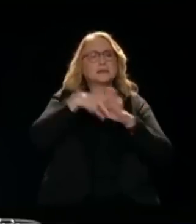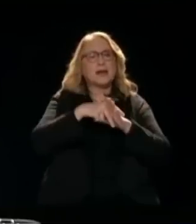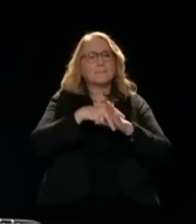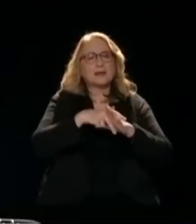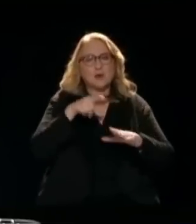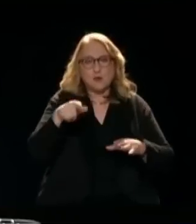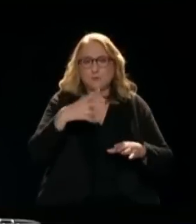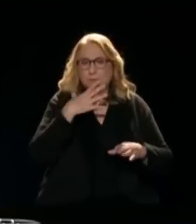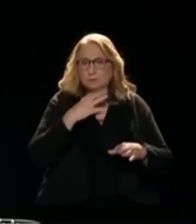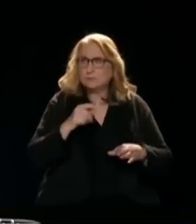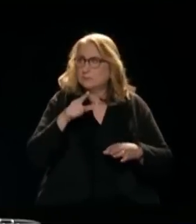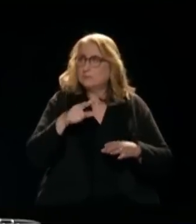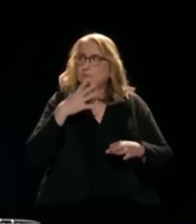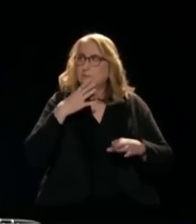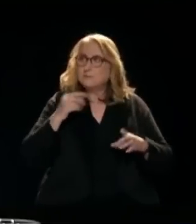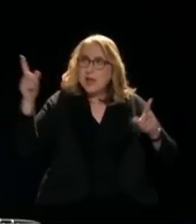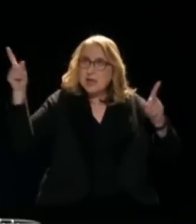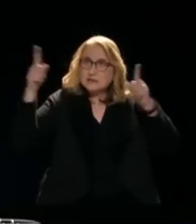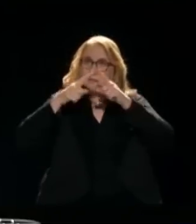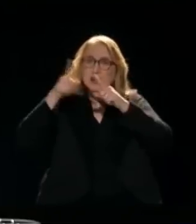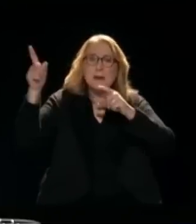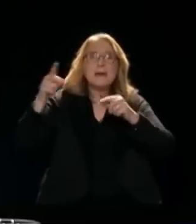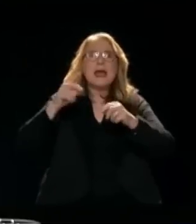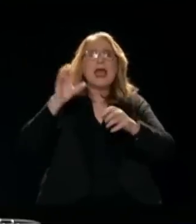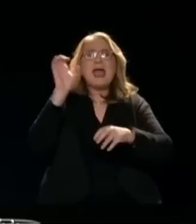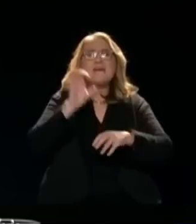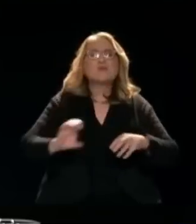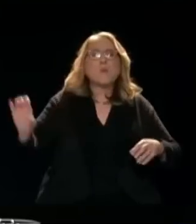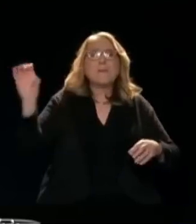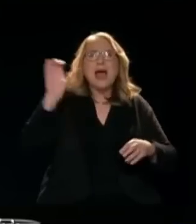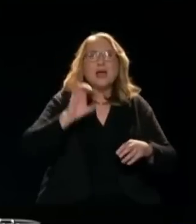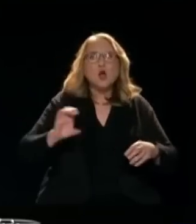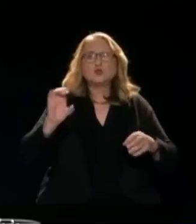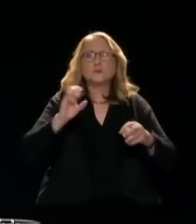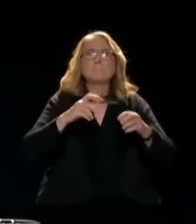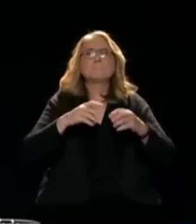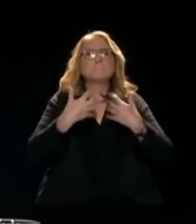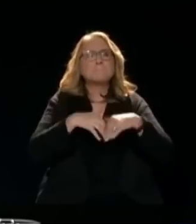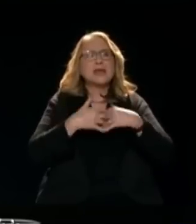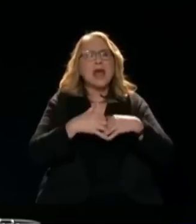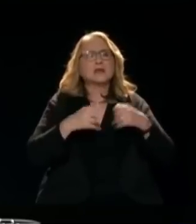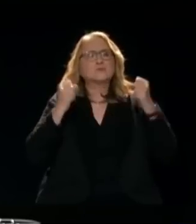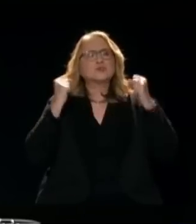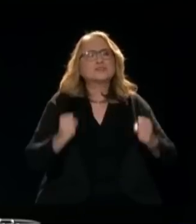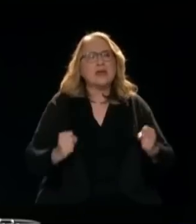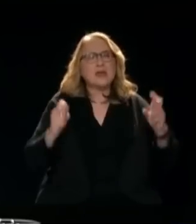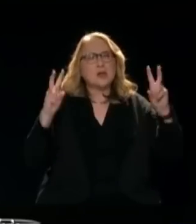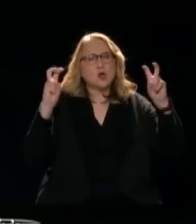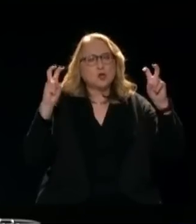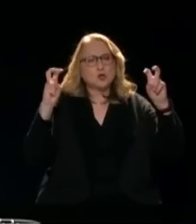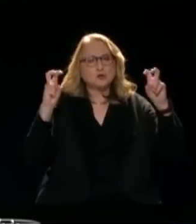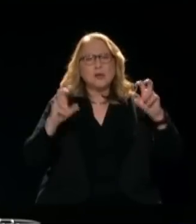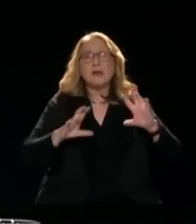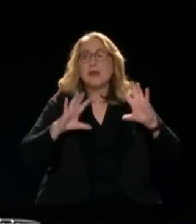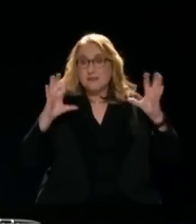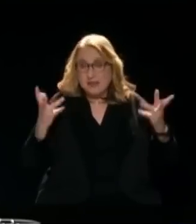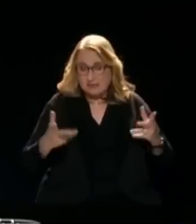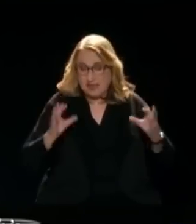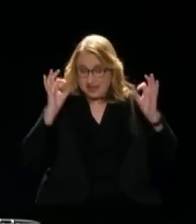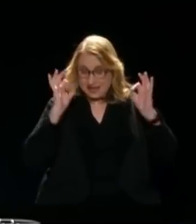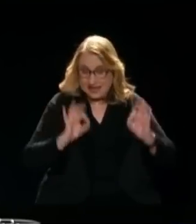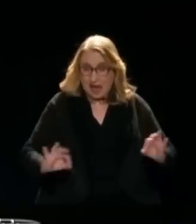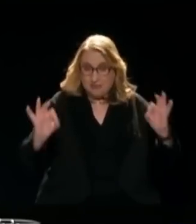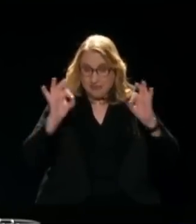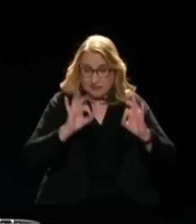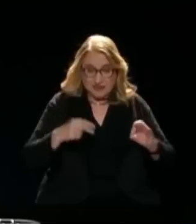Ευρωπαϊκό Μηχανισμό Σταθερότητας, εκεί αναφέρεται ότι οτιδήποτε περάσει το Υπερταμείο δεν επιστρέφει πίσω στο δημόσιο. Επομένως, τι πρέπει